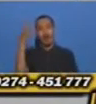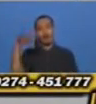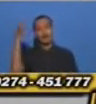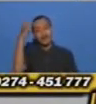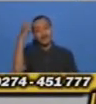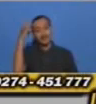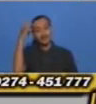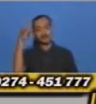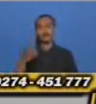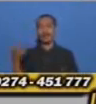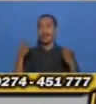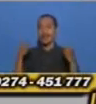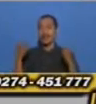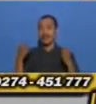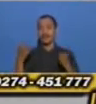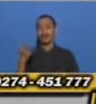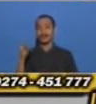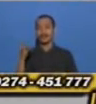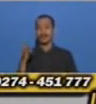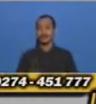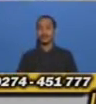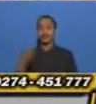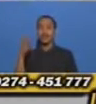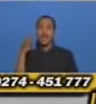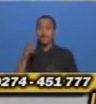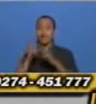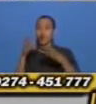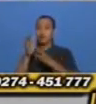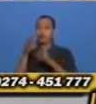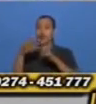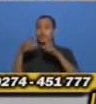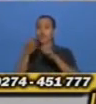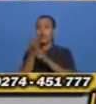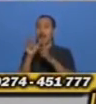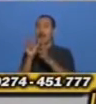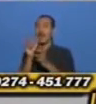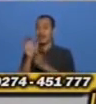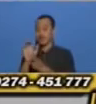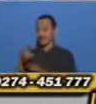ada Ibu Pembayun di sana. Bu Pembayun masih bersama kami Ibu ya? Bu?